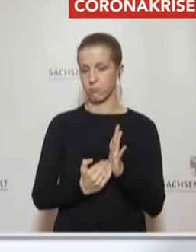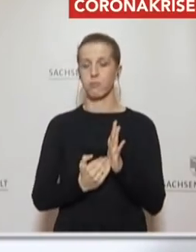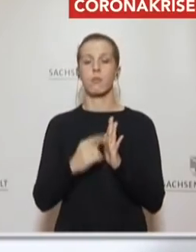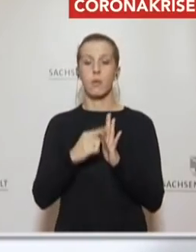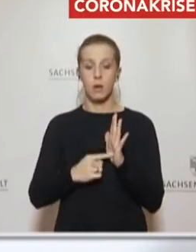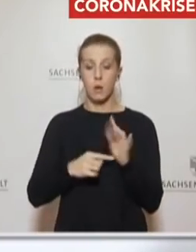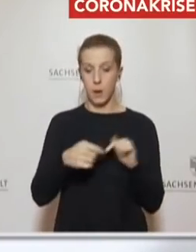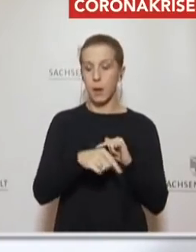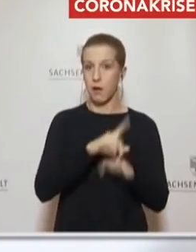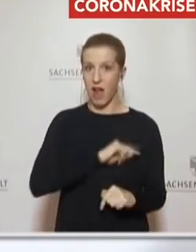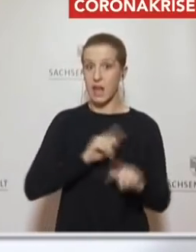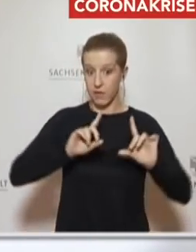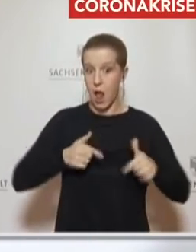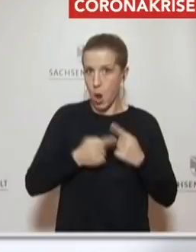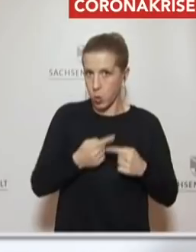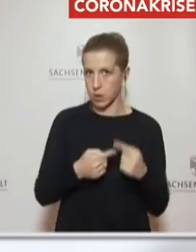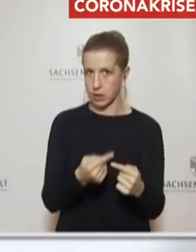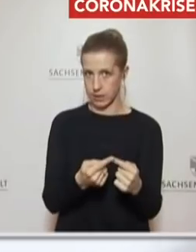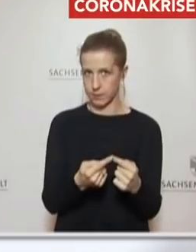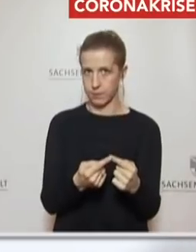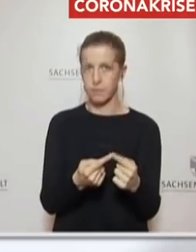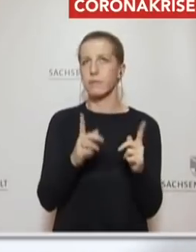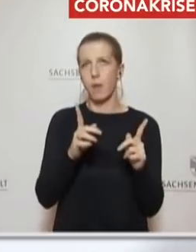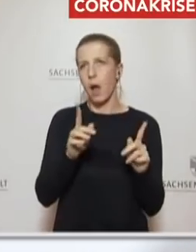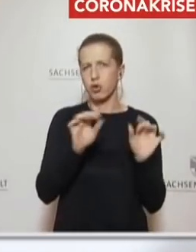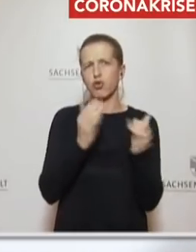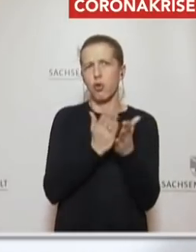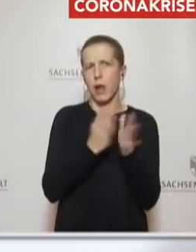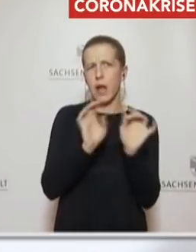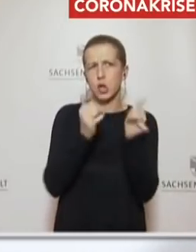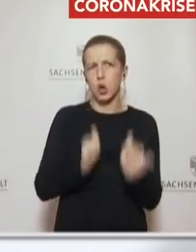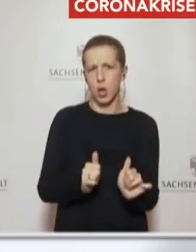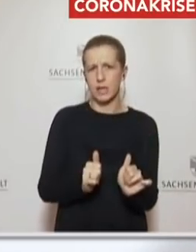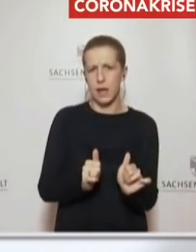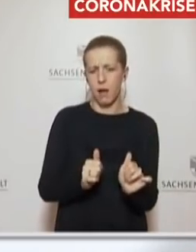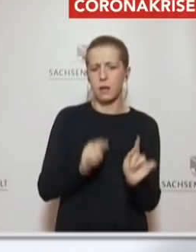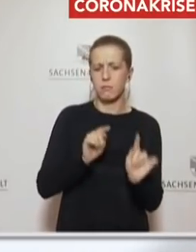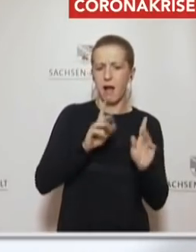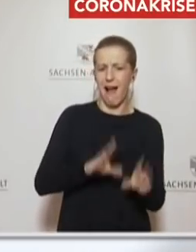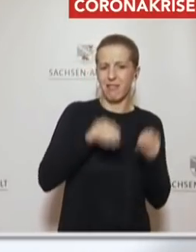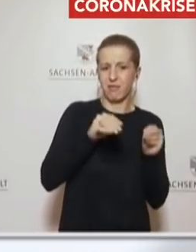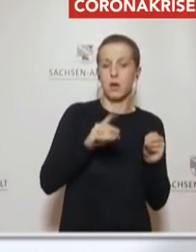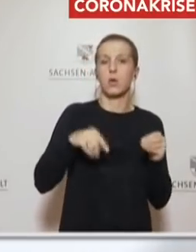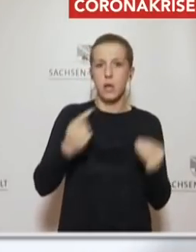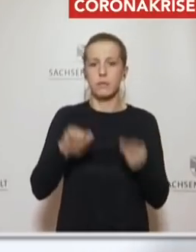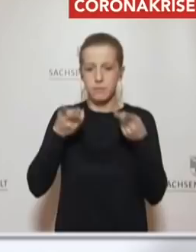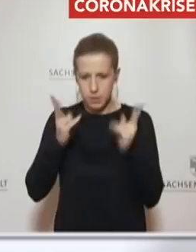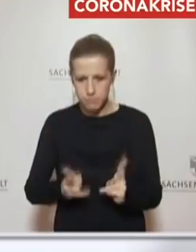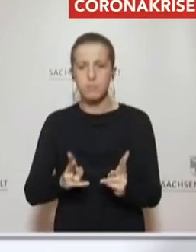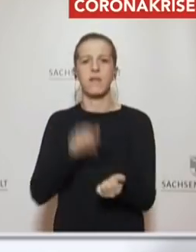am Freitag ist sozusagen am Donnerstag eigentlich schon, was den Umlauf anbelangt, und dann die entsprechenden